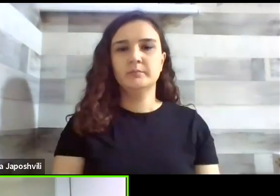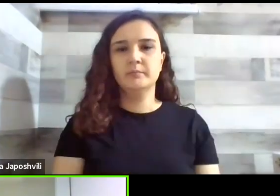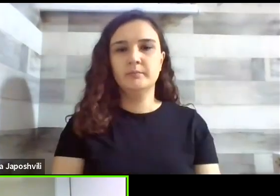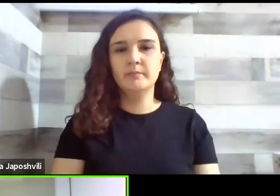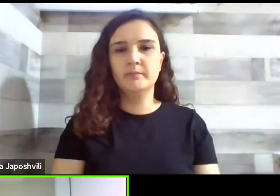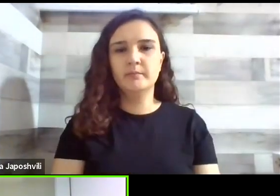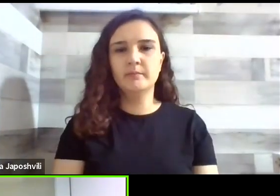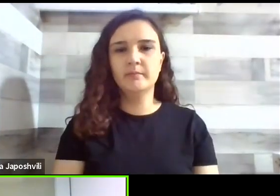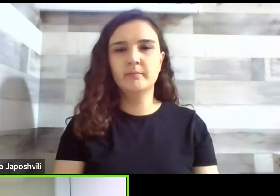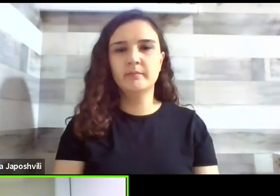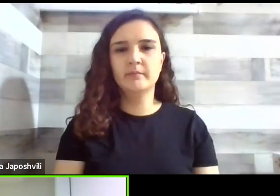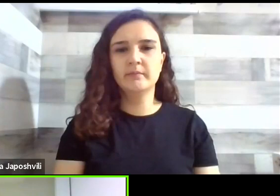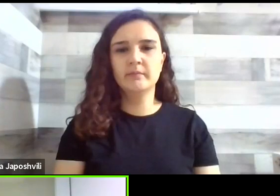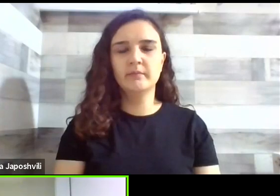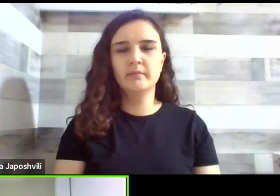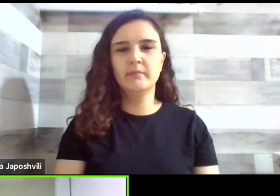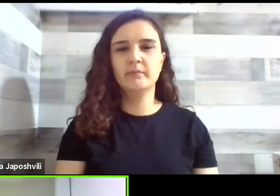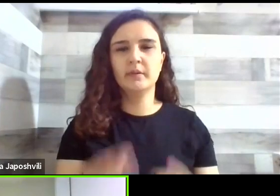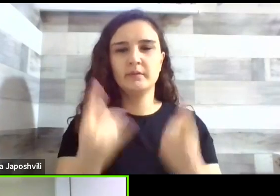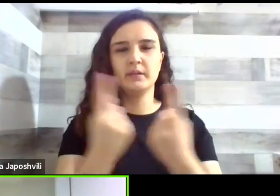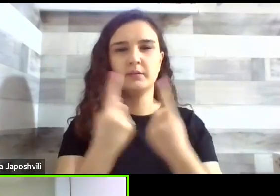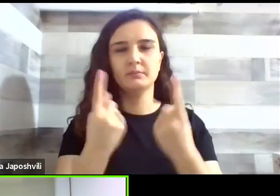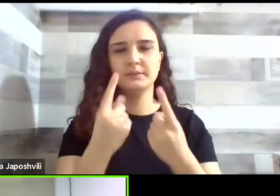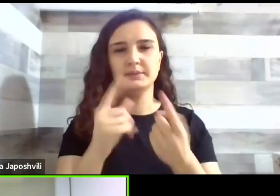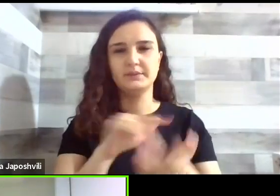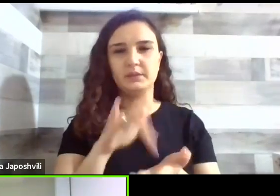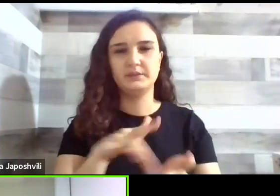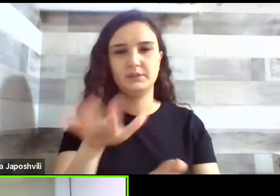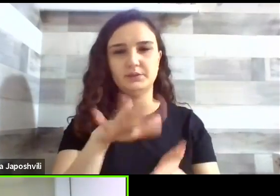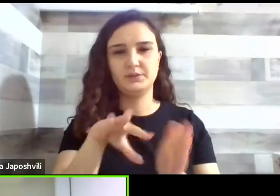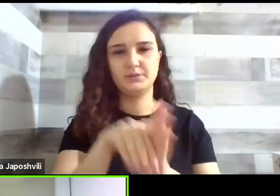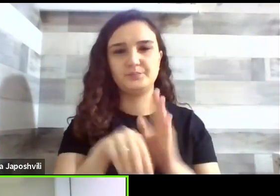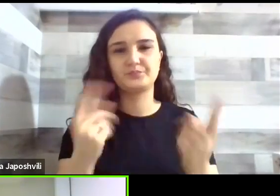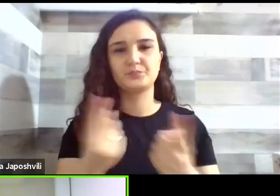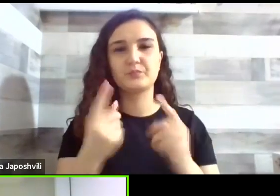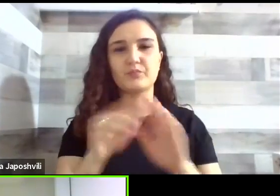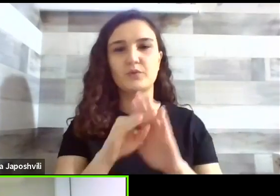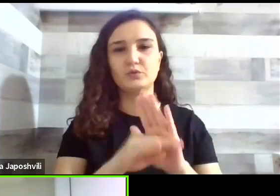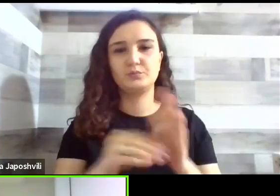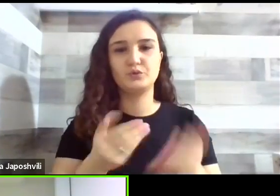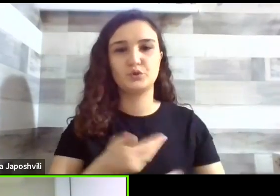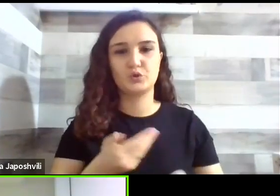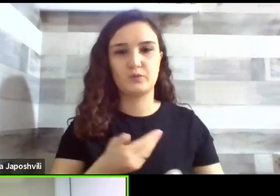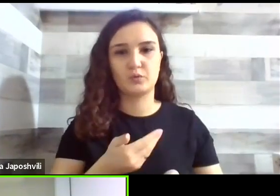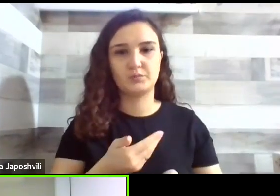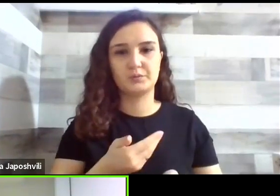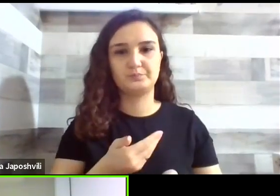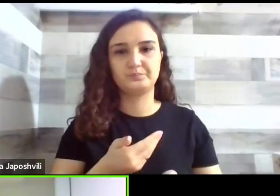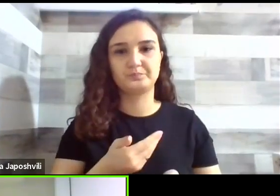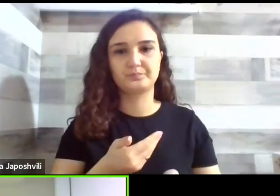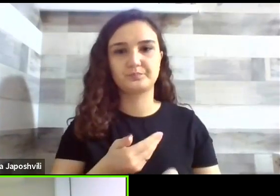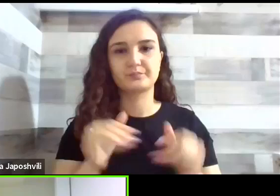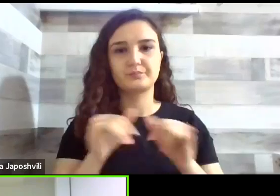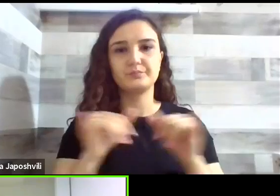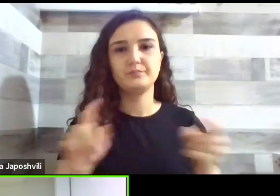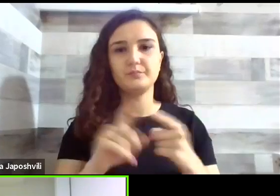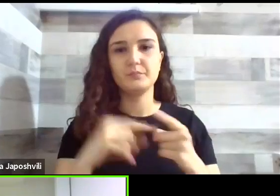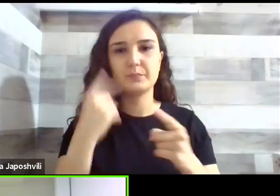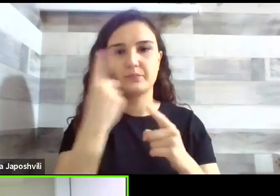ვთქვა, იგივე ჩვეულებრივ, როდესაც ქვეყანა ჩვეულებრივ რეჟიმში ცხოვრობს, ასე ვთქვა, არ დგება პანდემიის